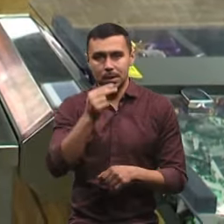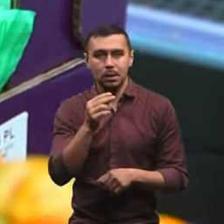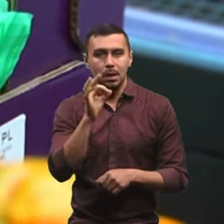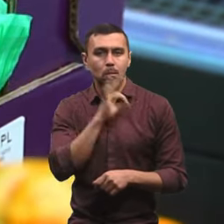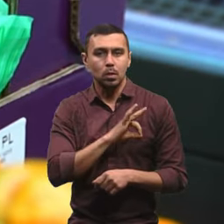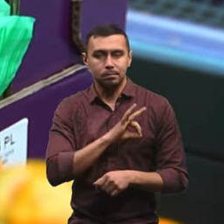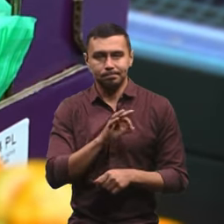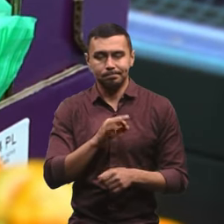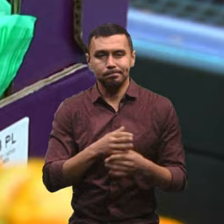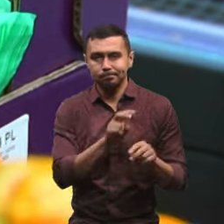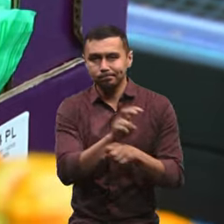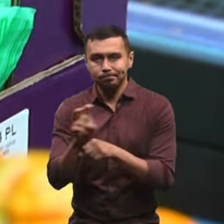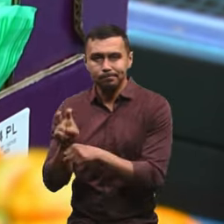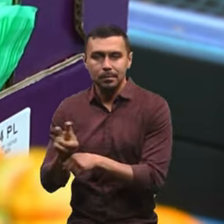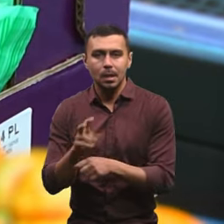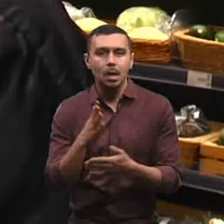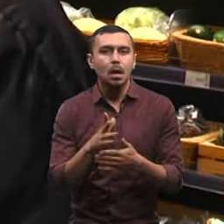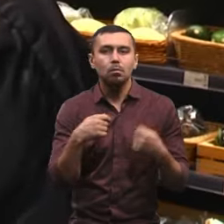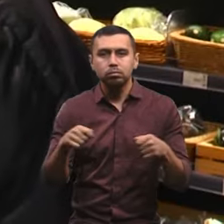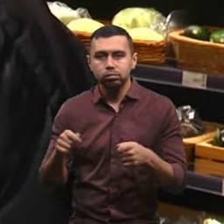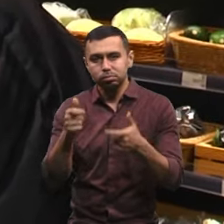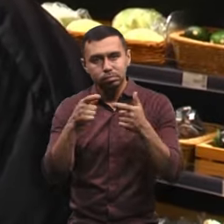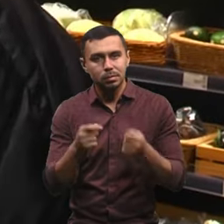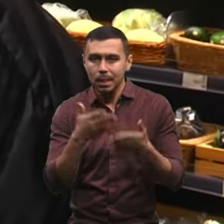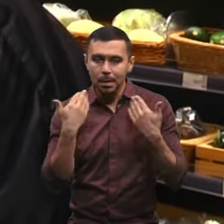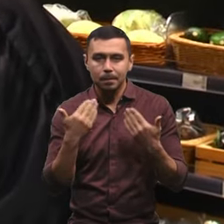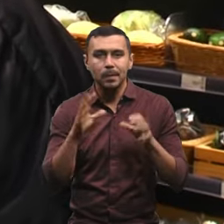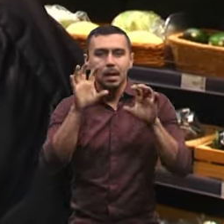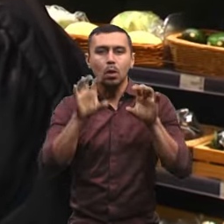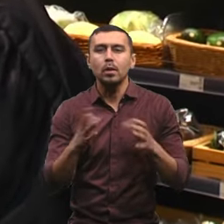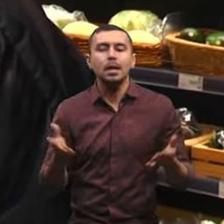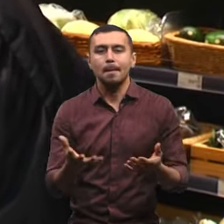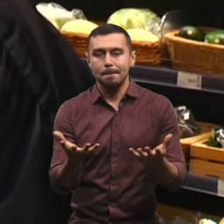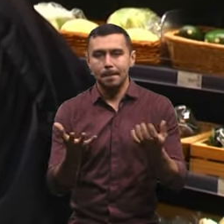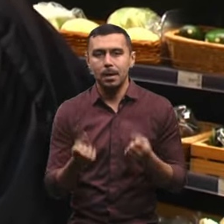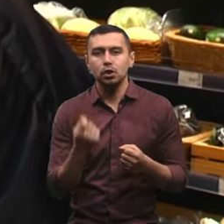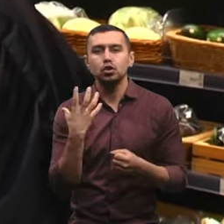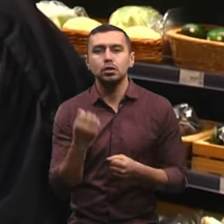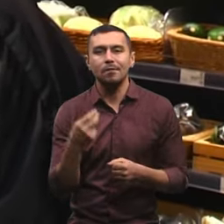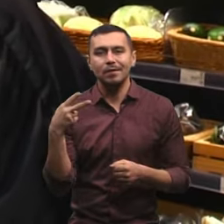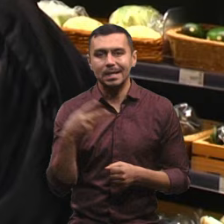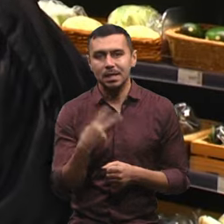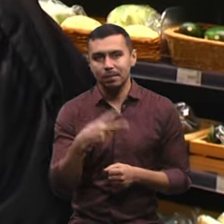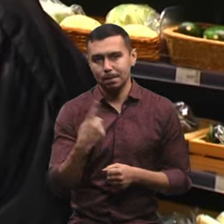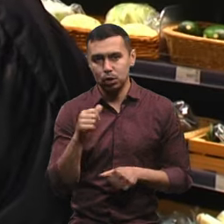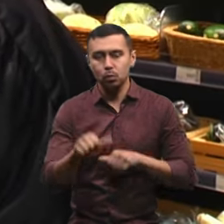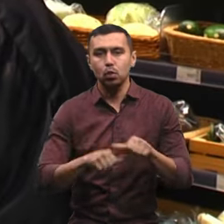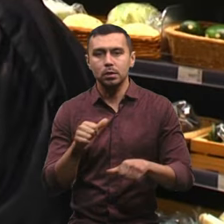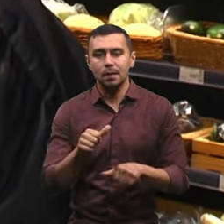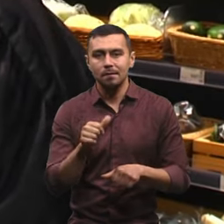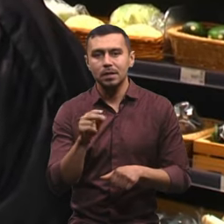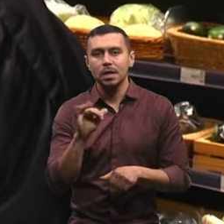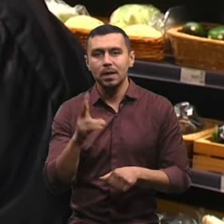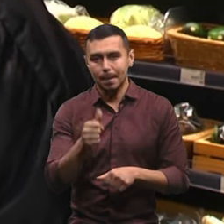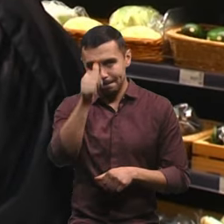суб'єкти господарювання, що здійснюють роздрібну торгівлю. Закон, який прийнятий ще в 2021 році, в червні